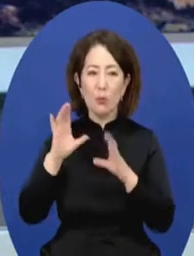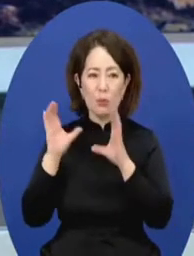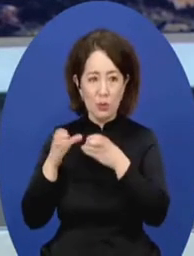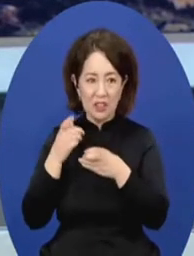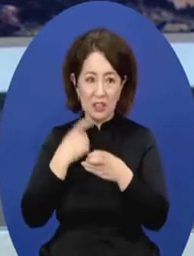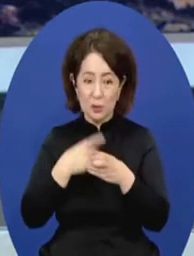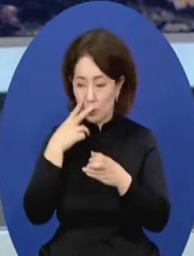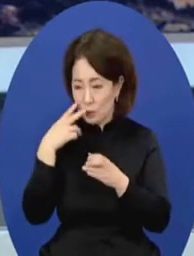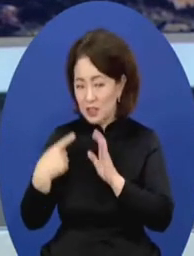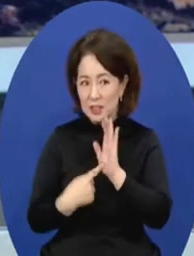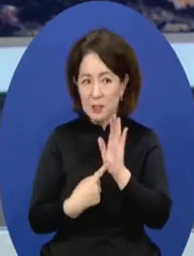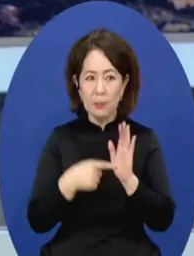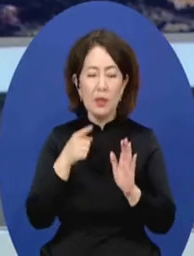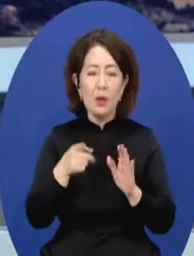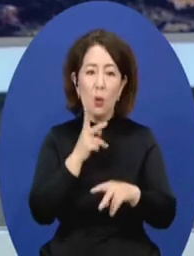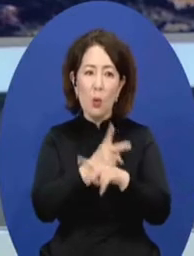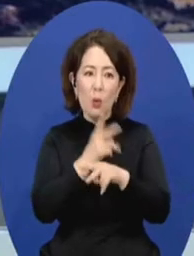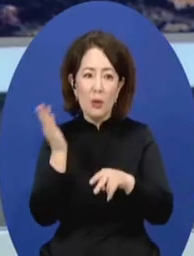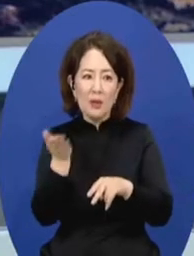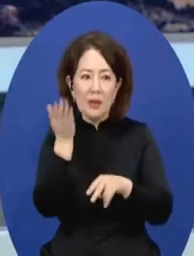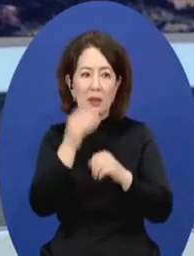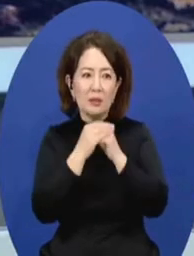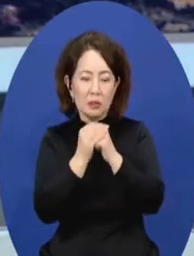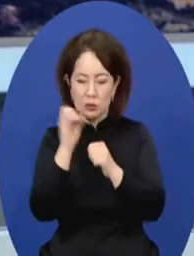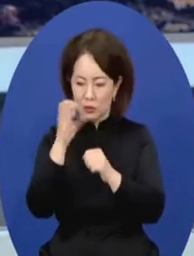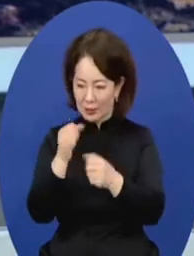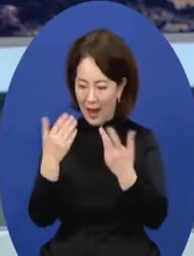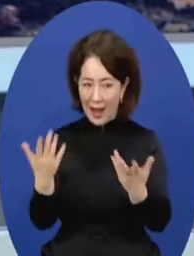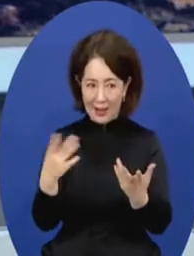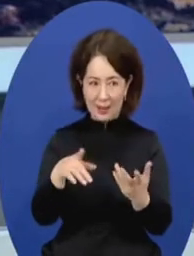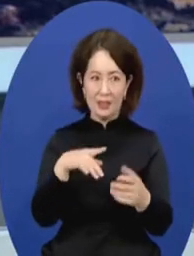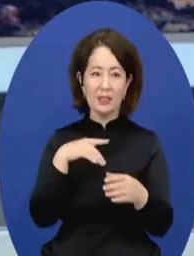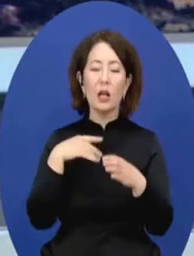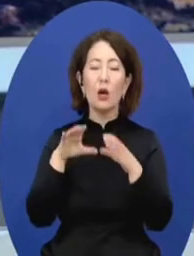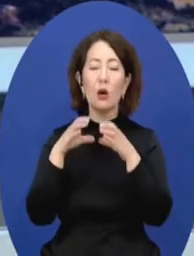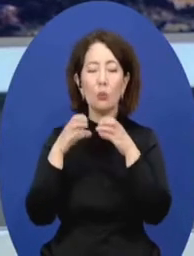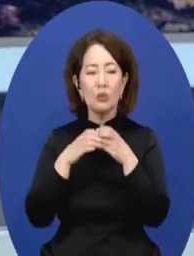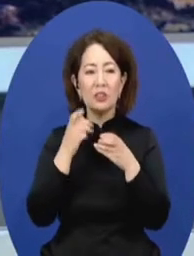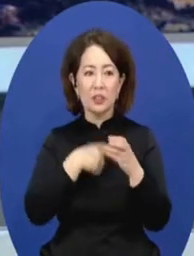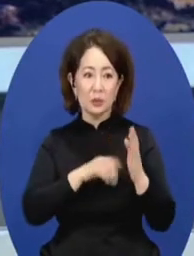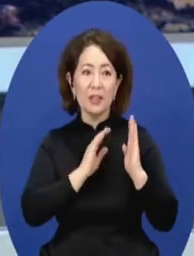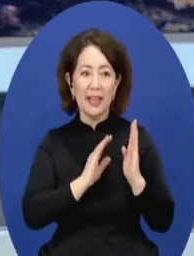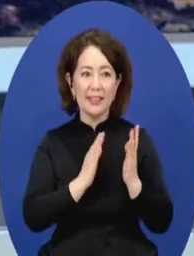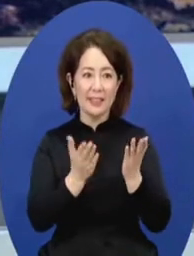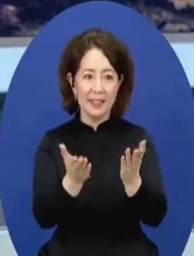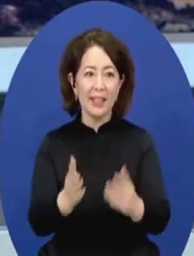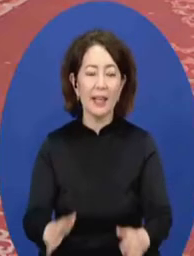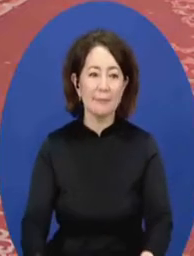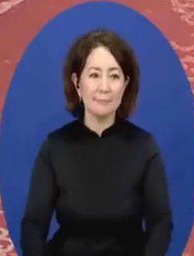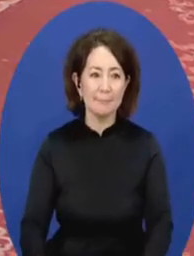намын бүлгийн гишүүд үзэж байна. Мөн хууль дээдлэх ёс алдагдлаа гэсэн байр сууринаас бүлгийн гишүүд хандаж байгаа юм а.